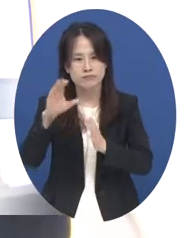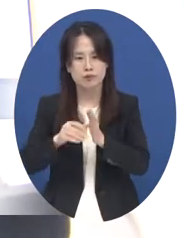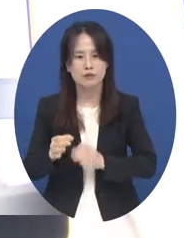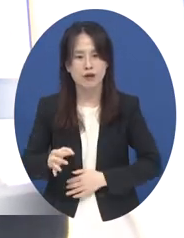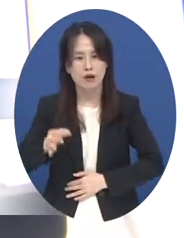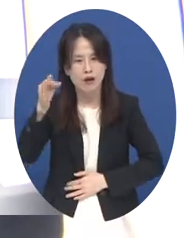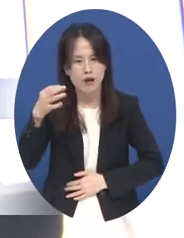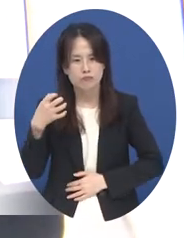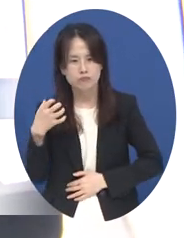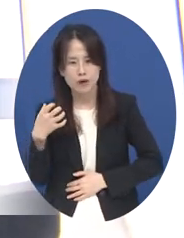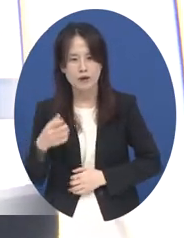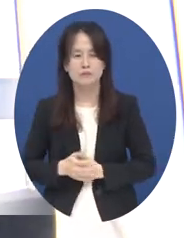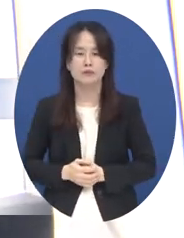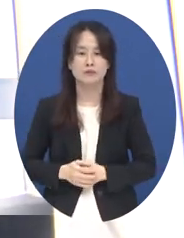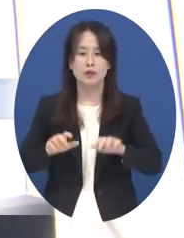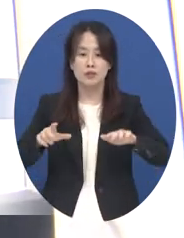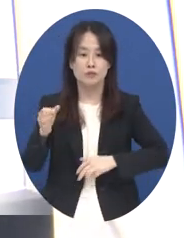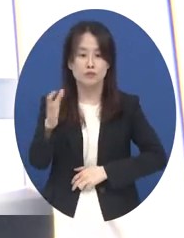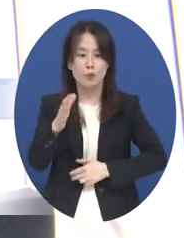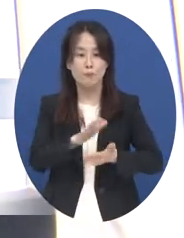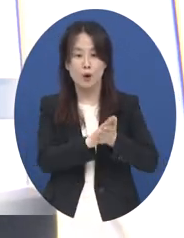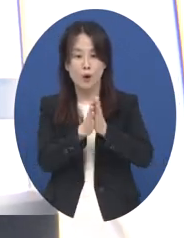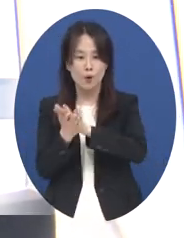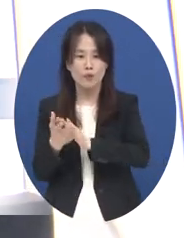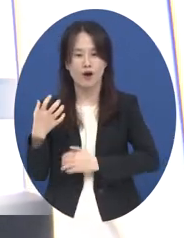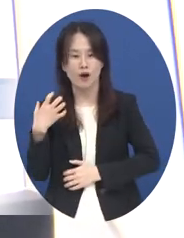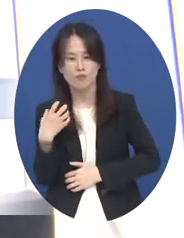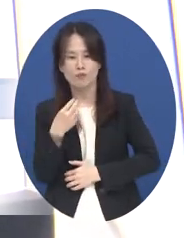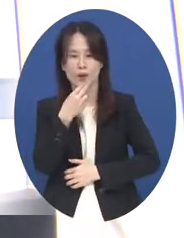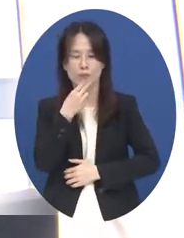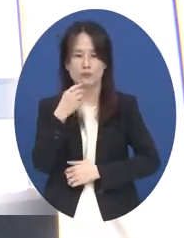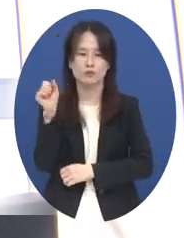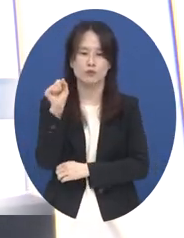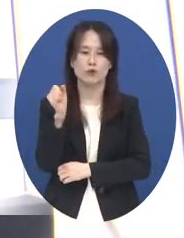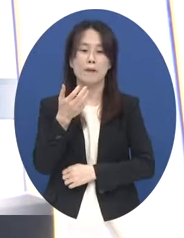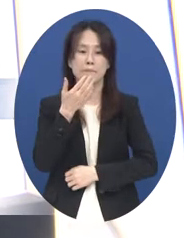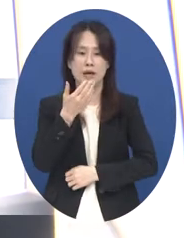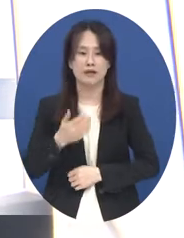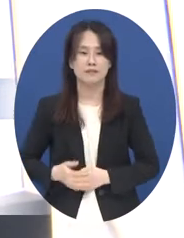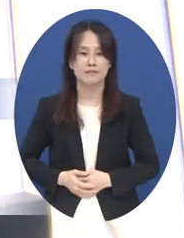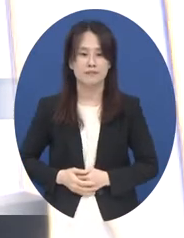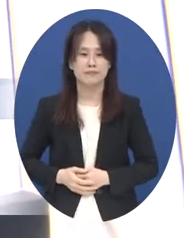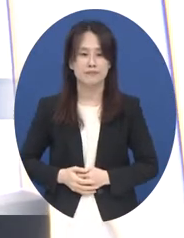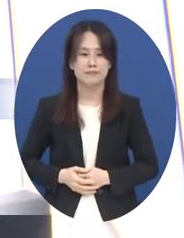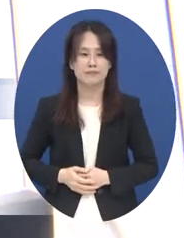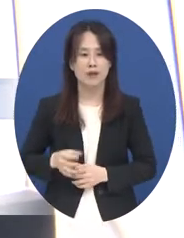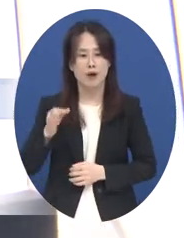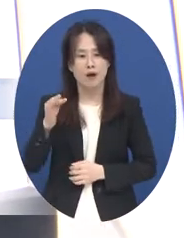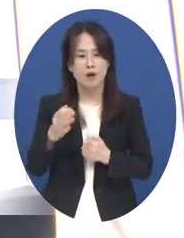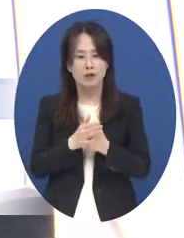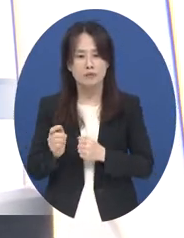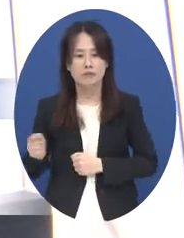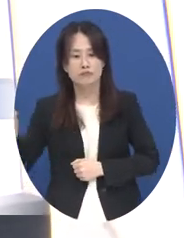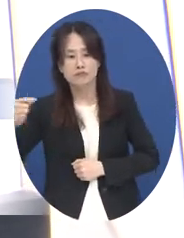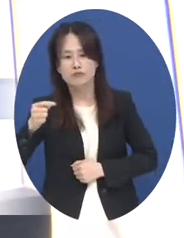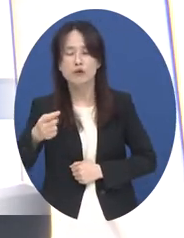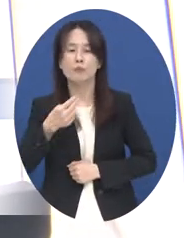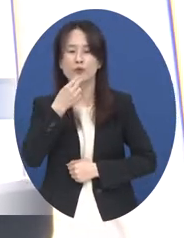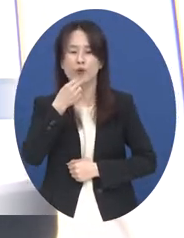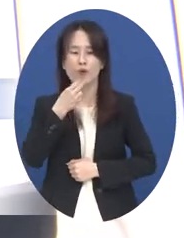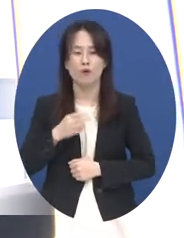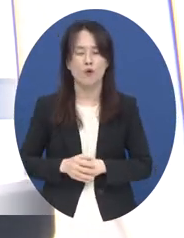않은 금액으로서 부담이 많이 됐었는데 이제 무료화가 돼가지고 더 부담 없이 다닐 수 있게 됐고 통행료 때문에 돌아가는 일도 없을